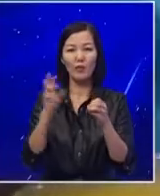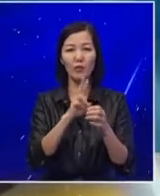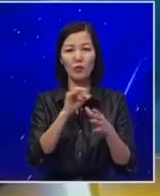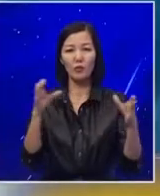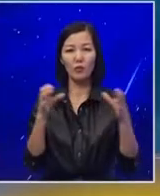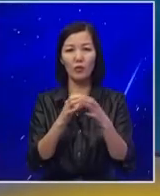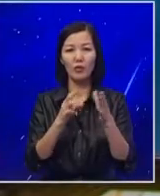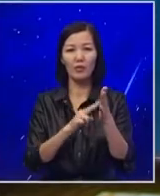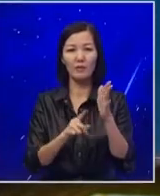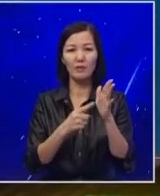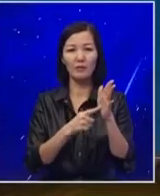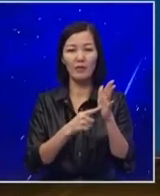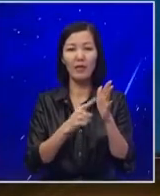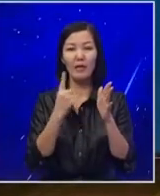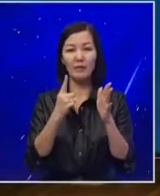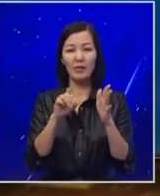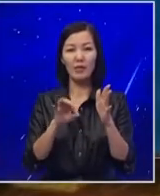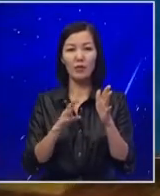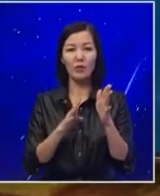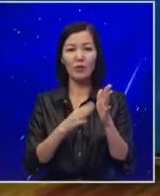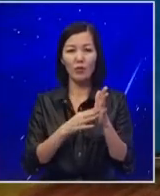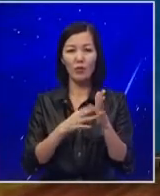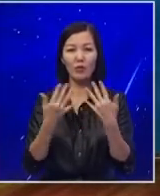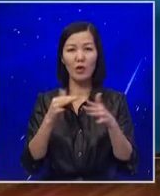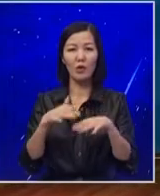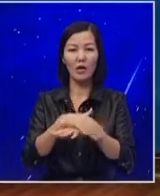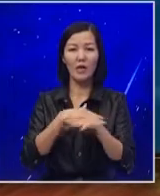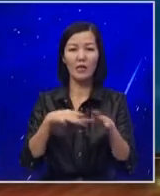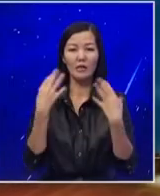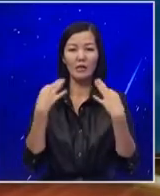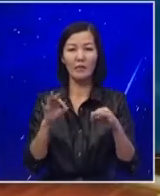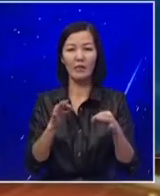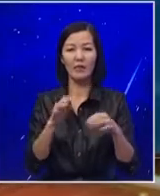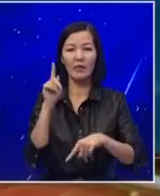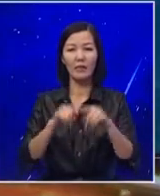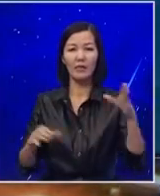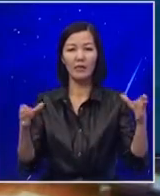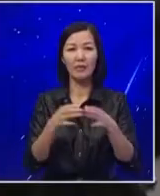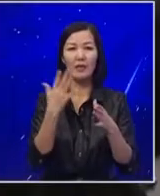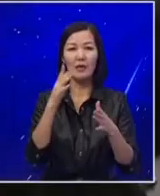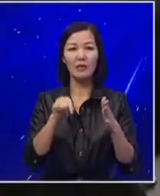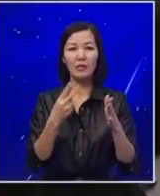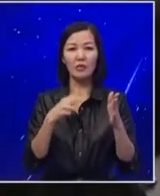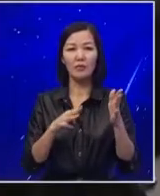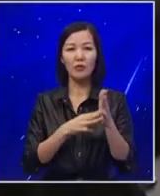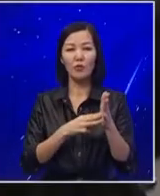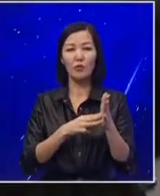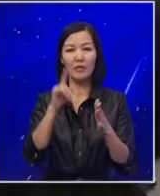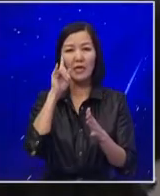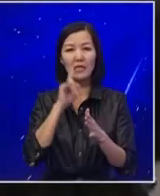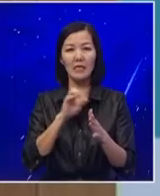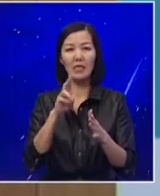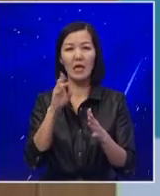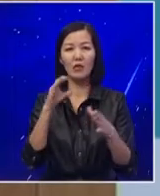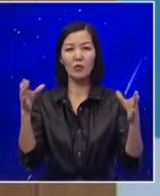партиясы 71-09%, Ауыл халықтық демократиялық патриоттық партиясы 5-29%, Қазақстанның ақ жол демократиялық